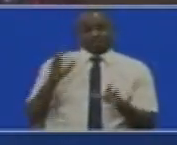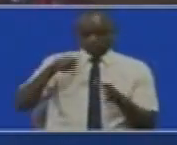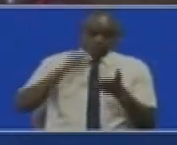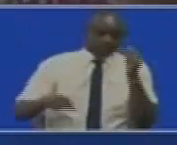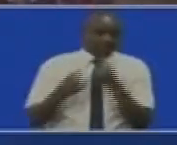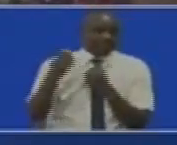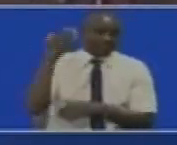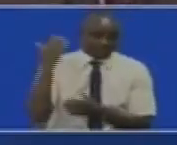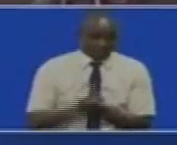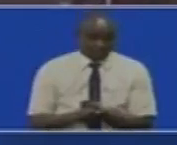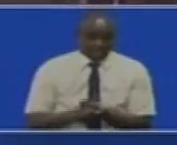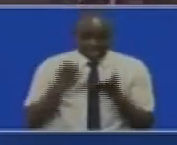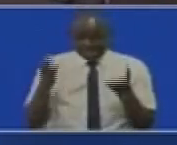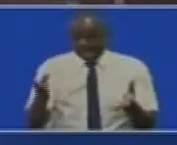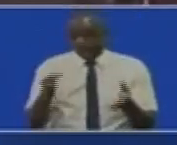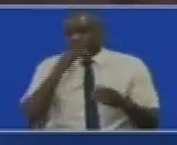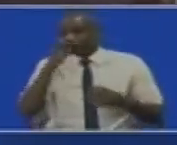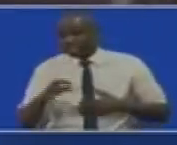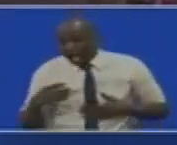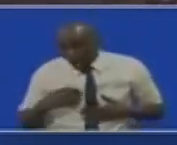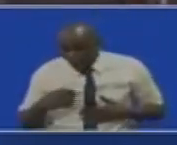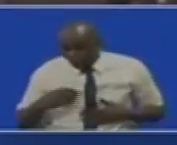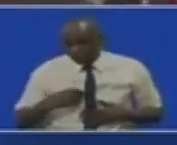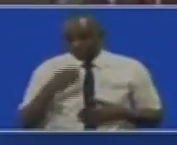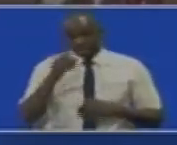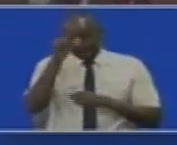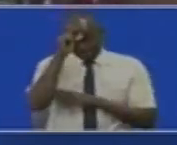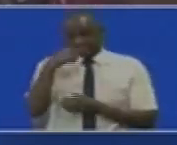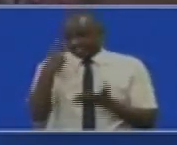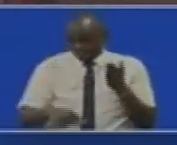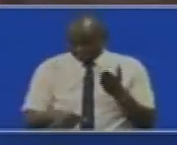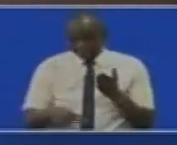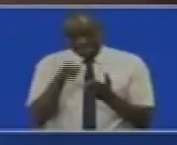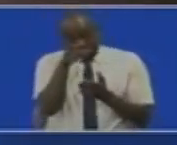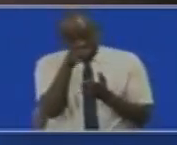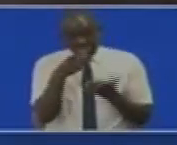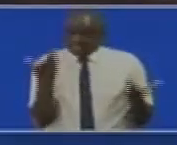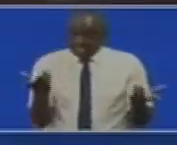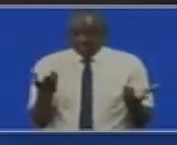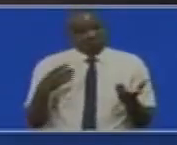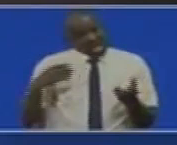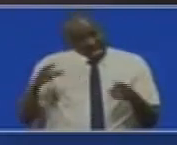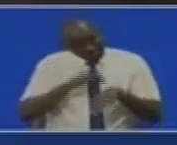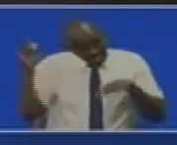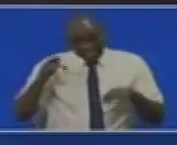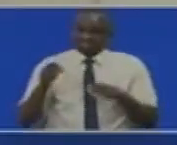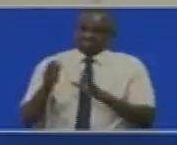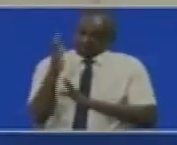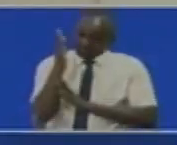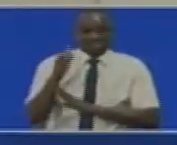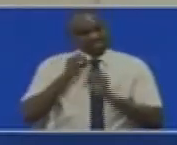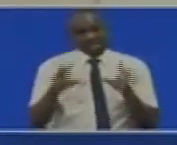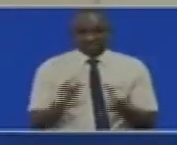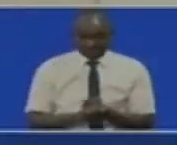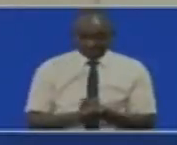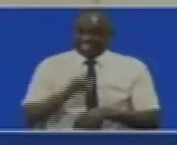yaliyojiri. Msemaji wa serikali Eric Kiraithe ameshikilia kuwa msimamo wa Joho hautatatiza mipango ya usalama ya serikali kuu. The